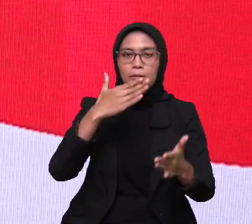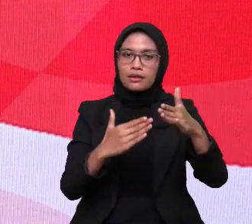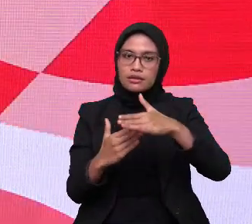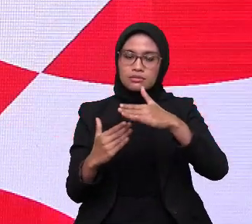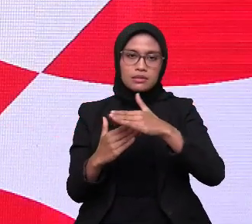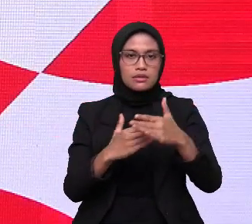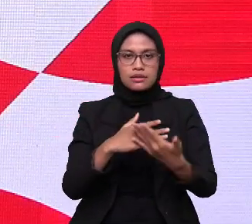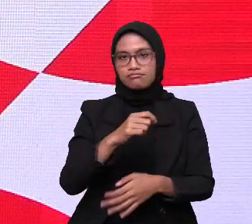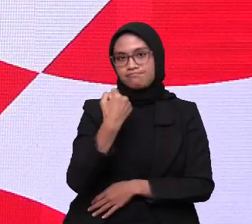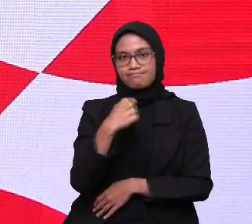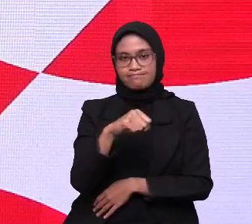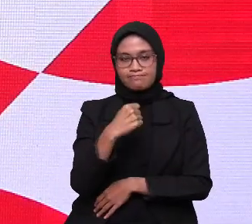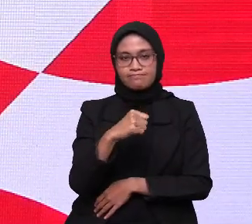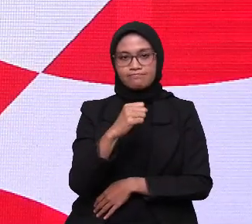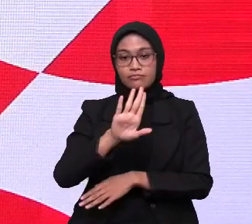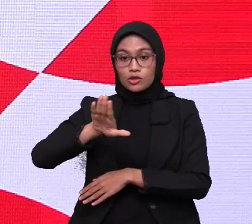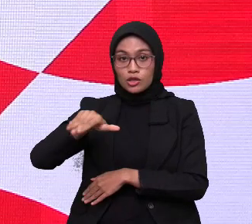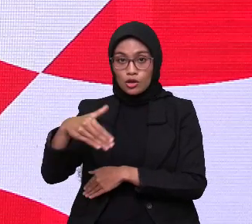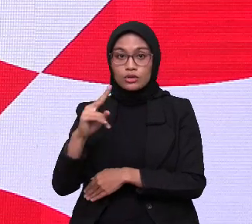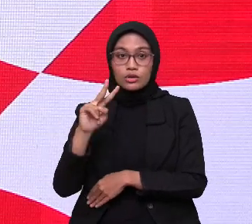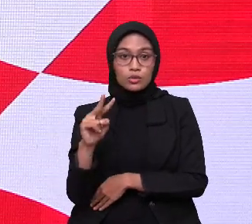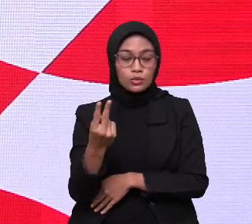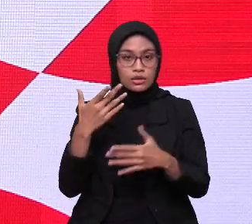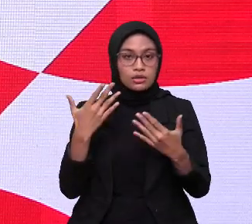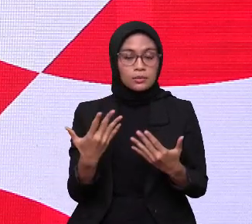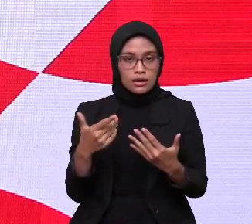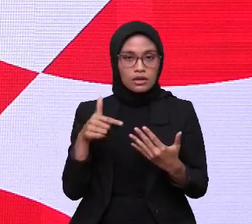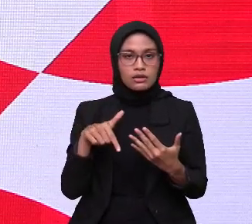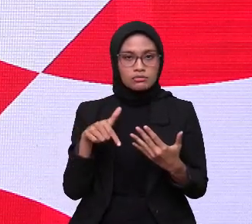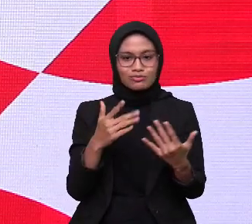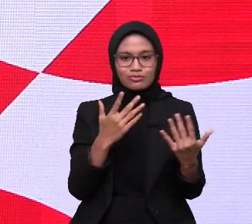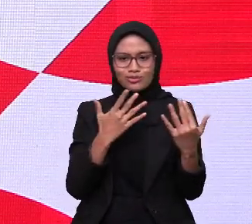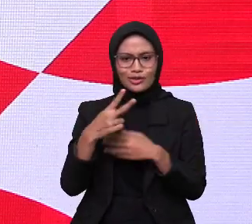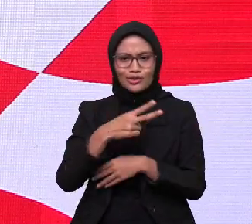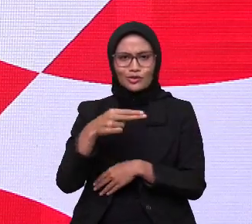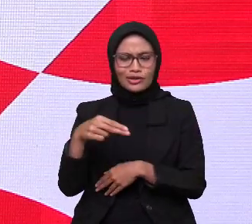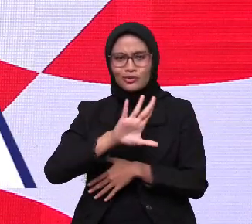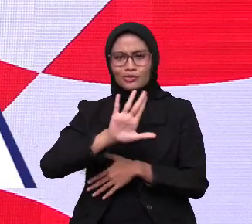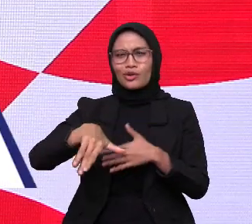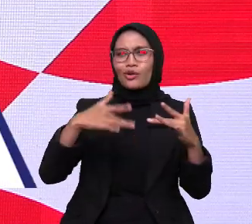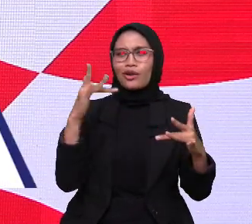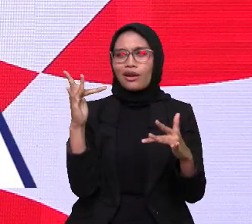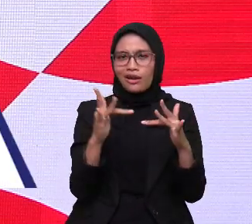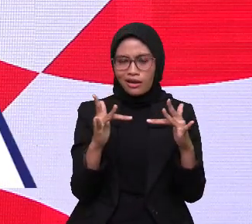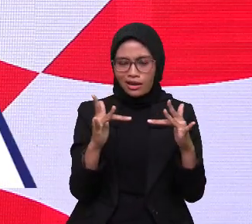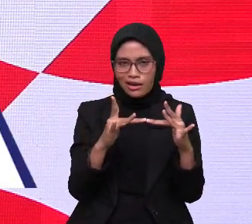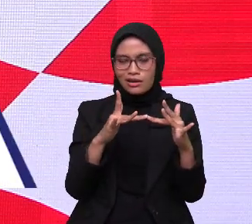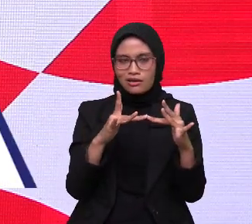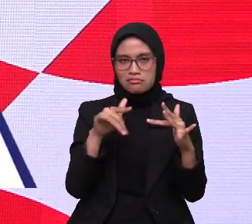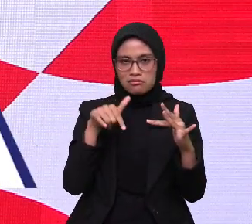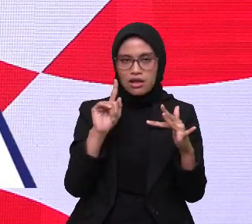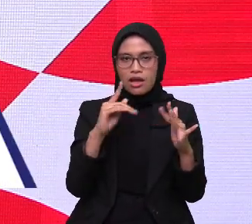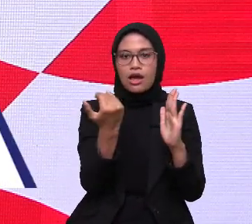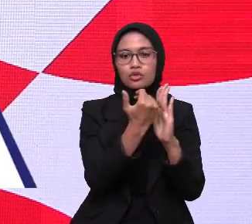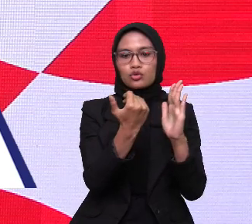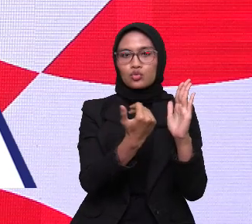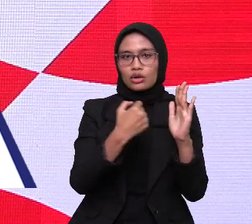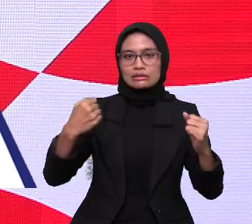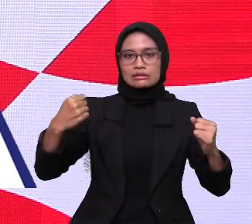di tahun kedua perayaan kemerdekaan juga dilakukan secara Hybrid dengan protokol kesehatan yang sangat